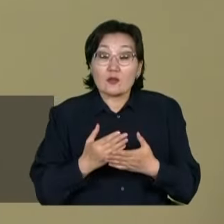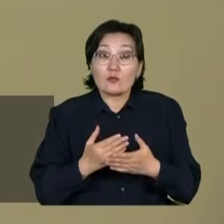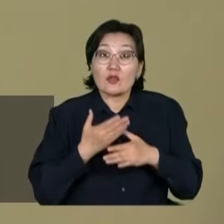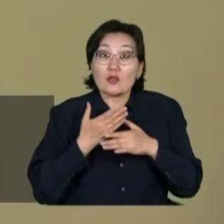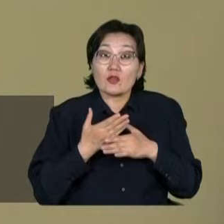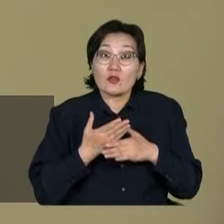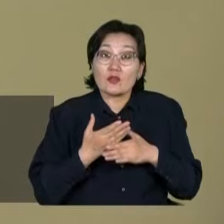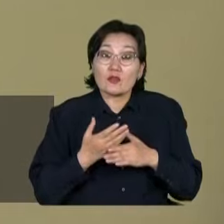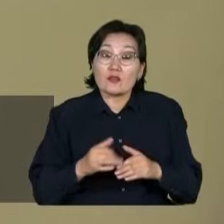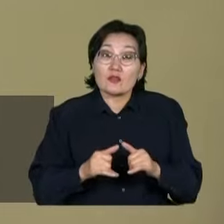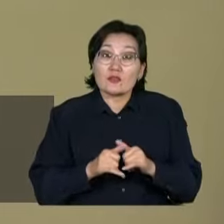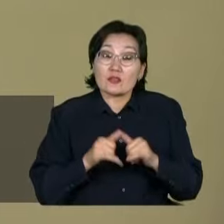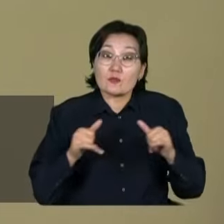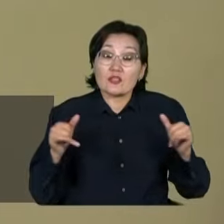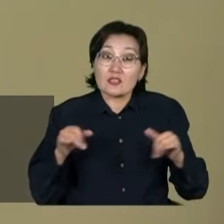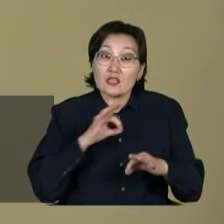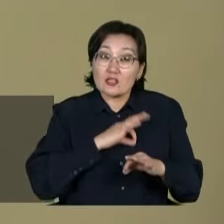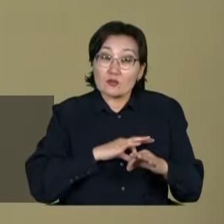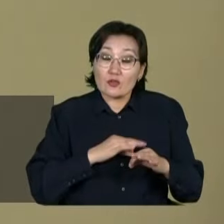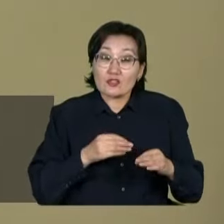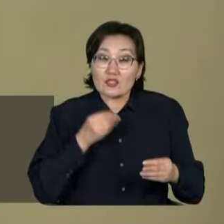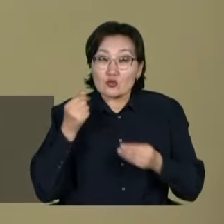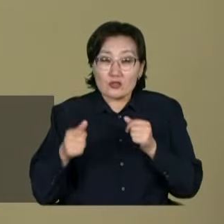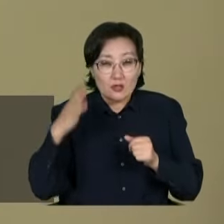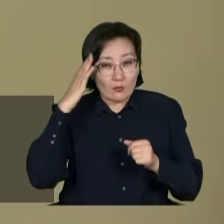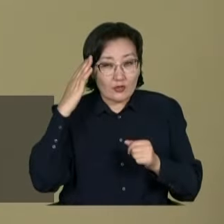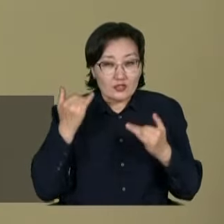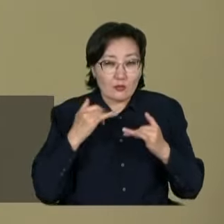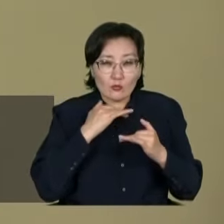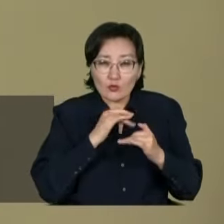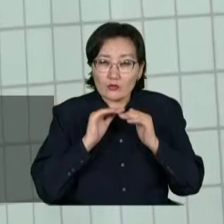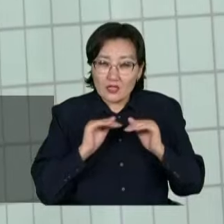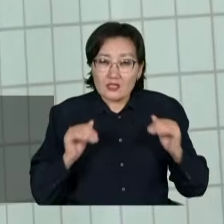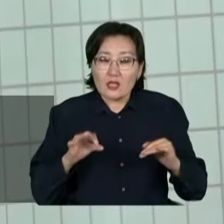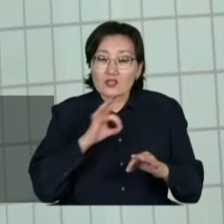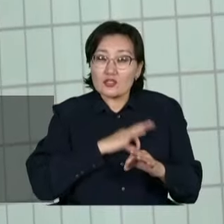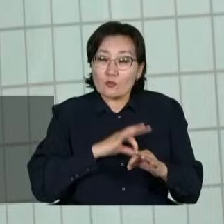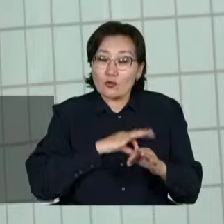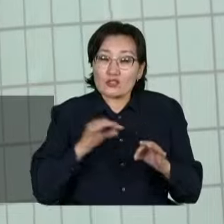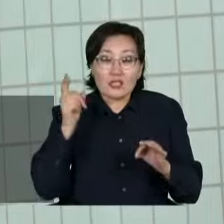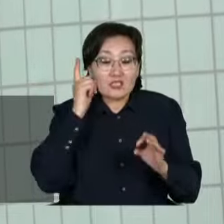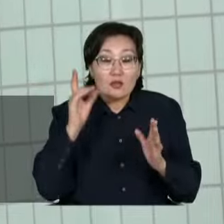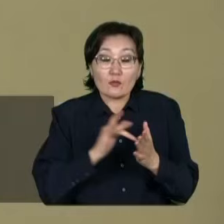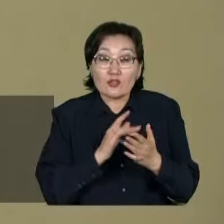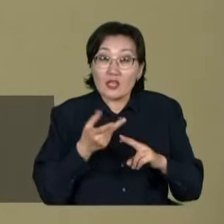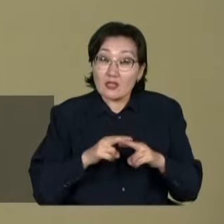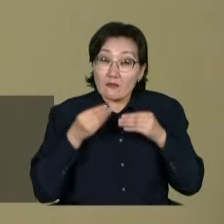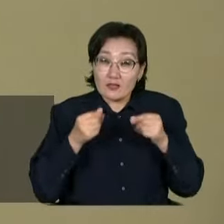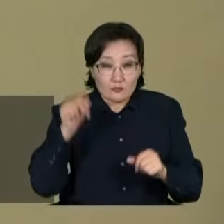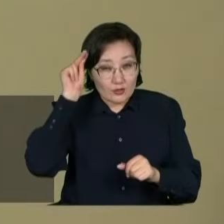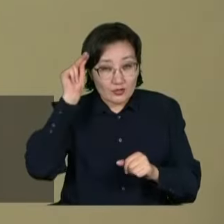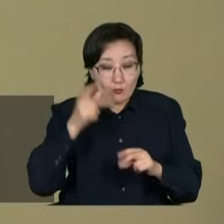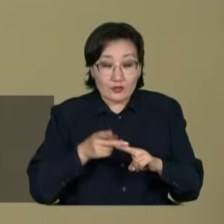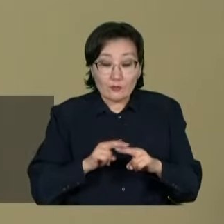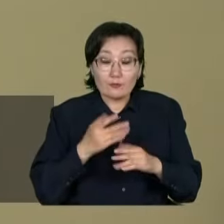сейчас используют гаджеты, в основном мало читают, но это сказывается на их обучении. Наши учителя покажут